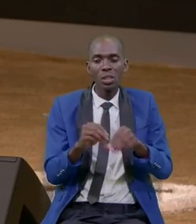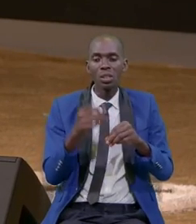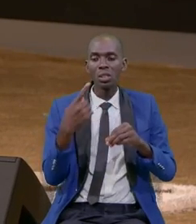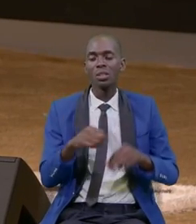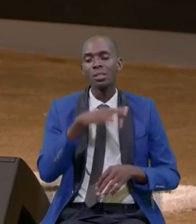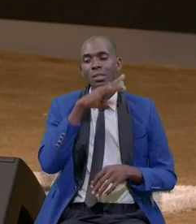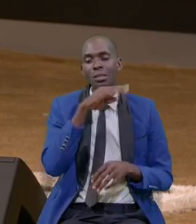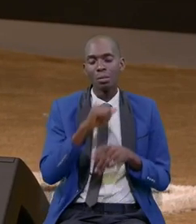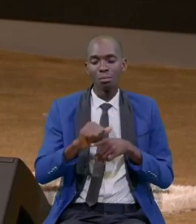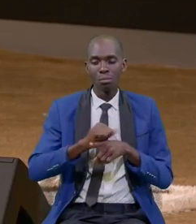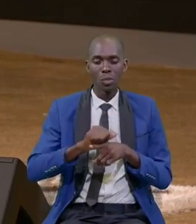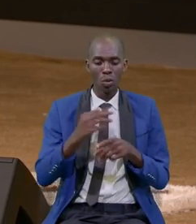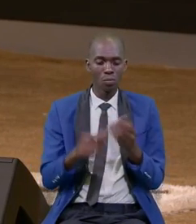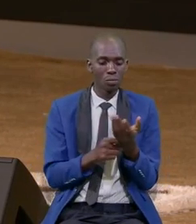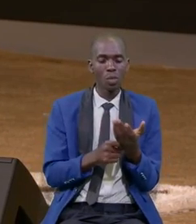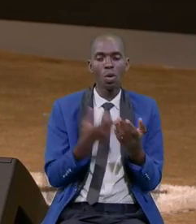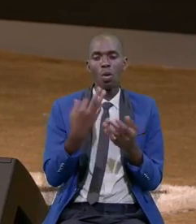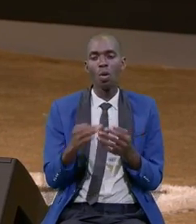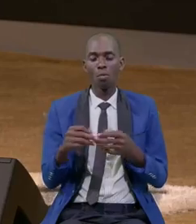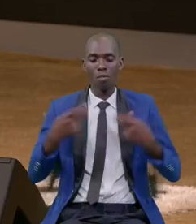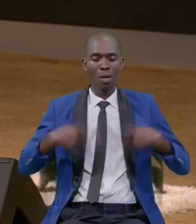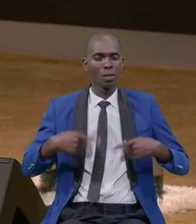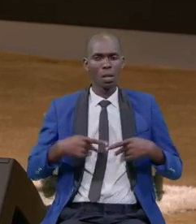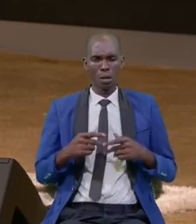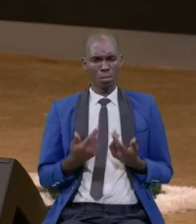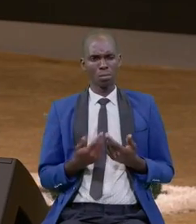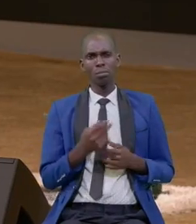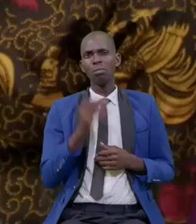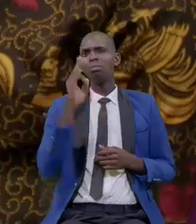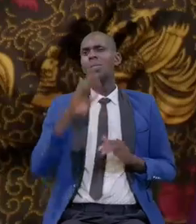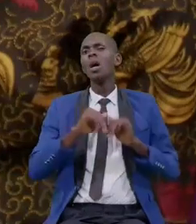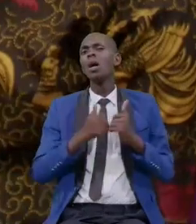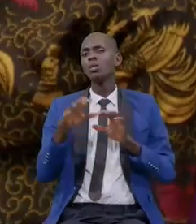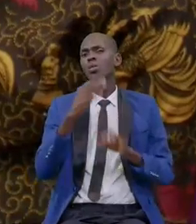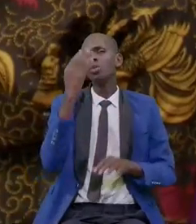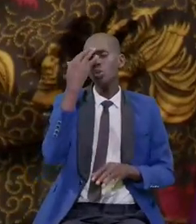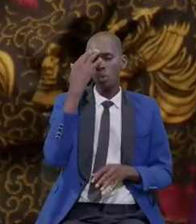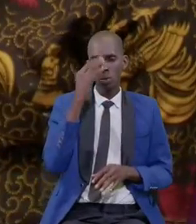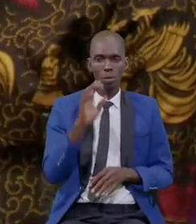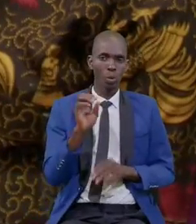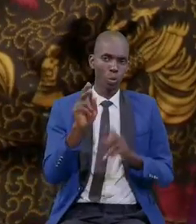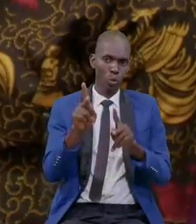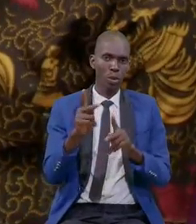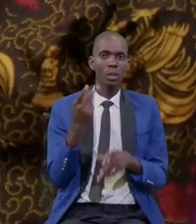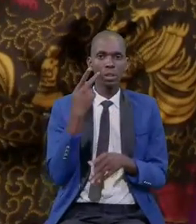l'immoralité, dans ce péché de prostitution, étant prostituée.